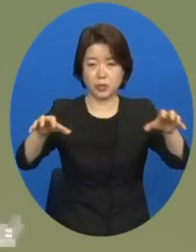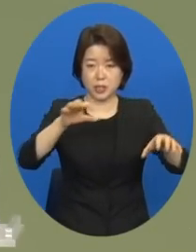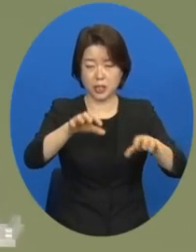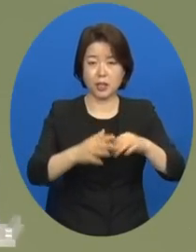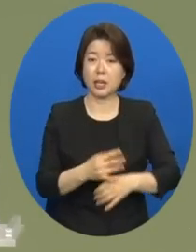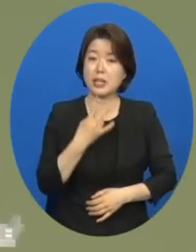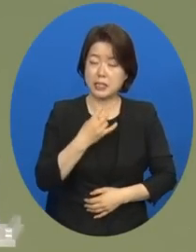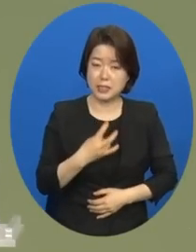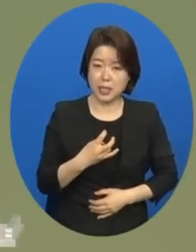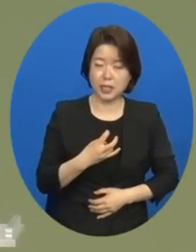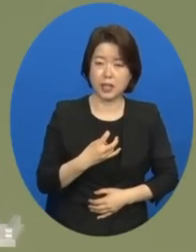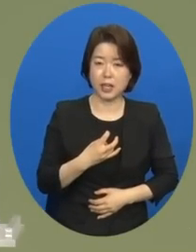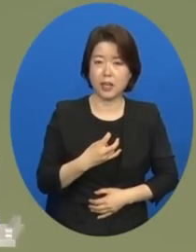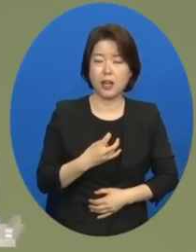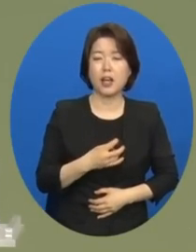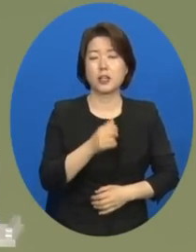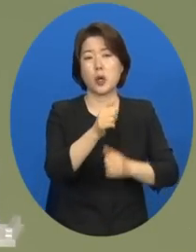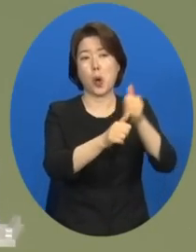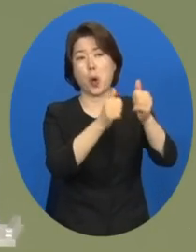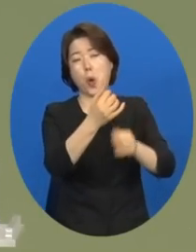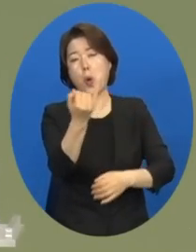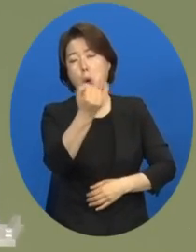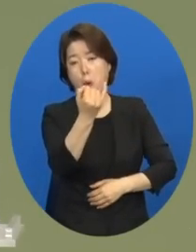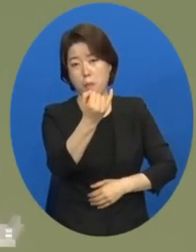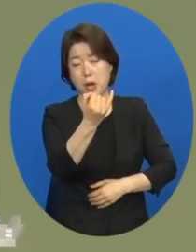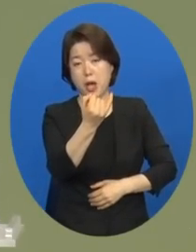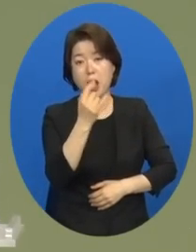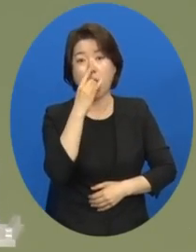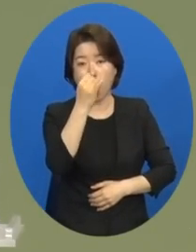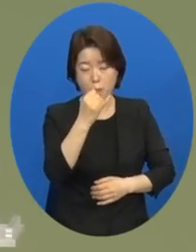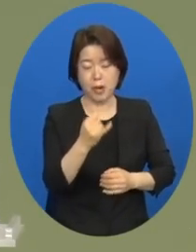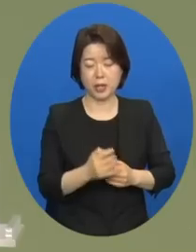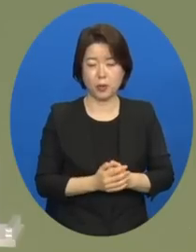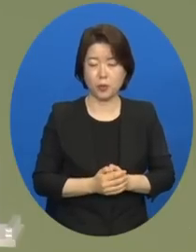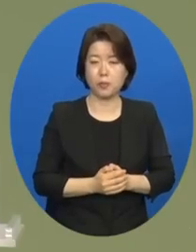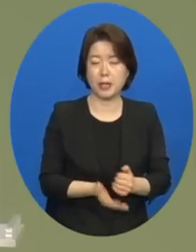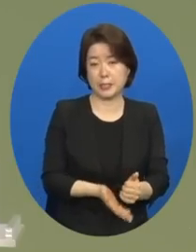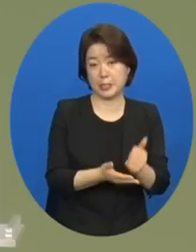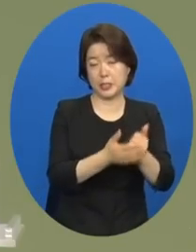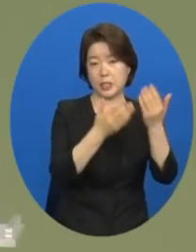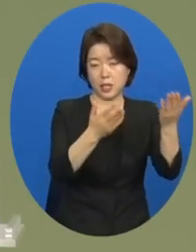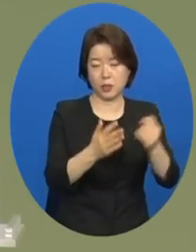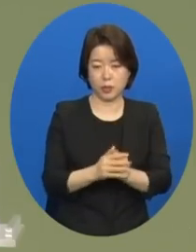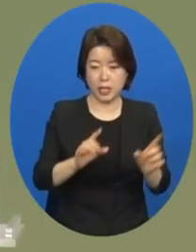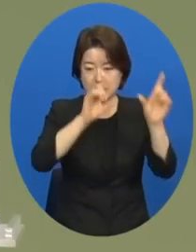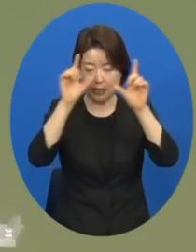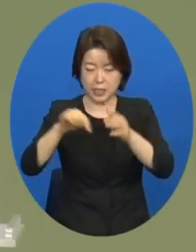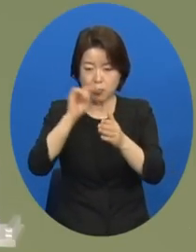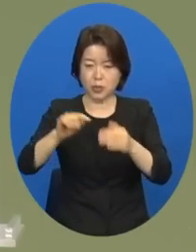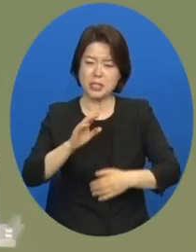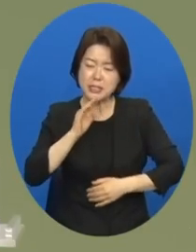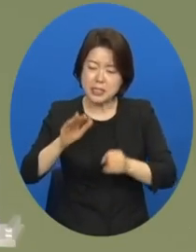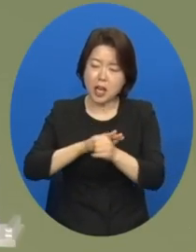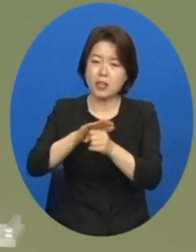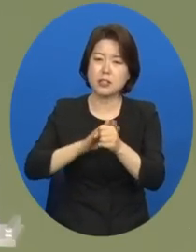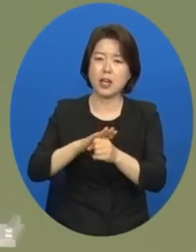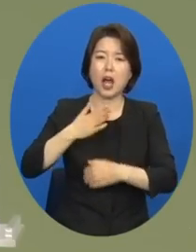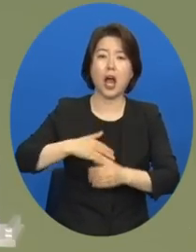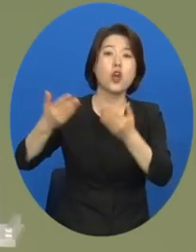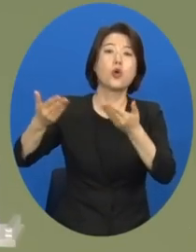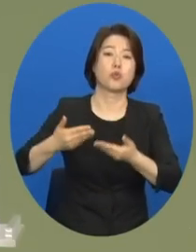것은 고난 속에서 그녀가 진정한 사랑의 의미를 가르쳐 주었기 때문이에요 제가 13년